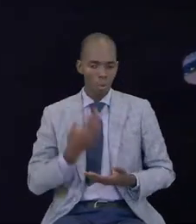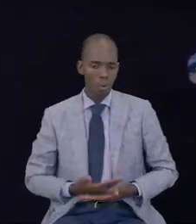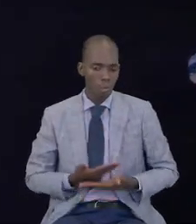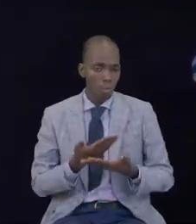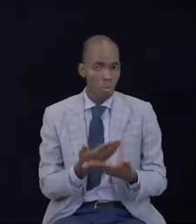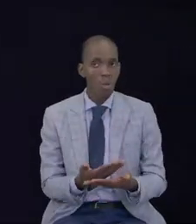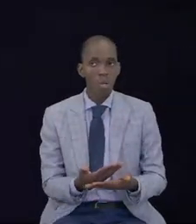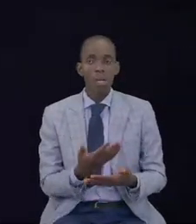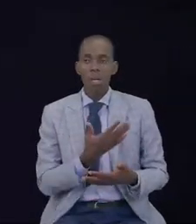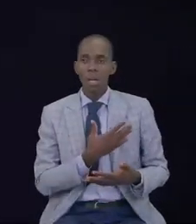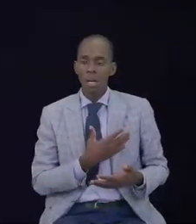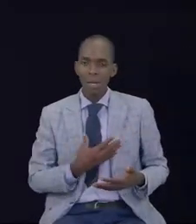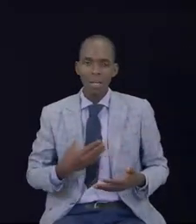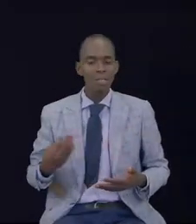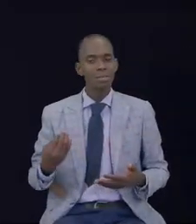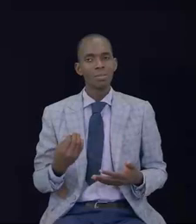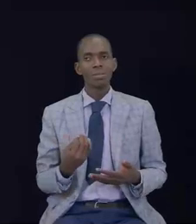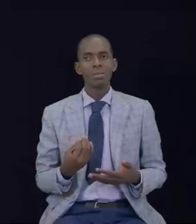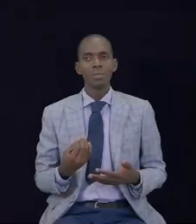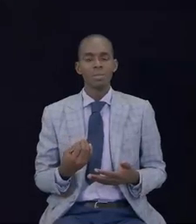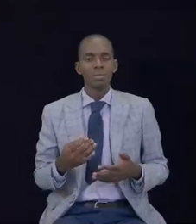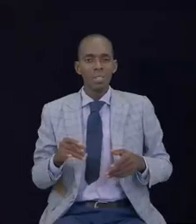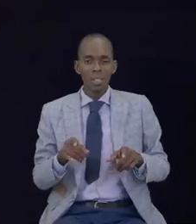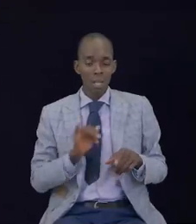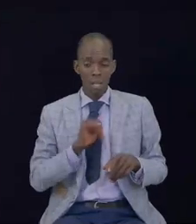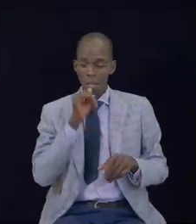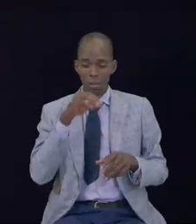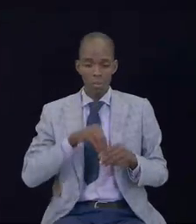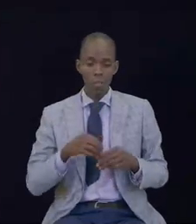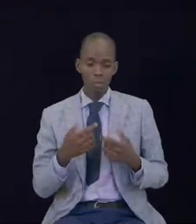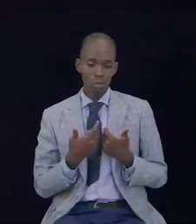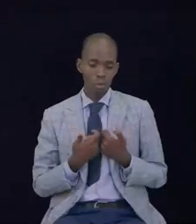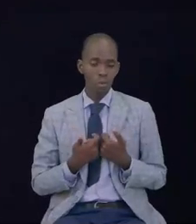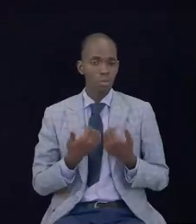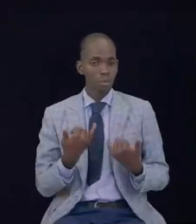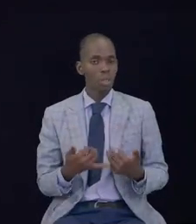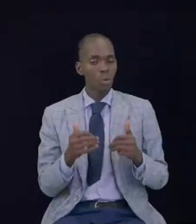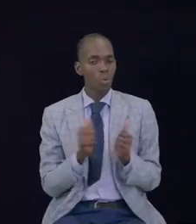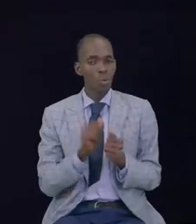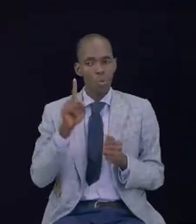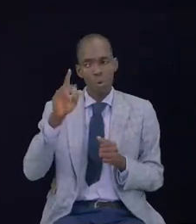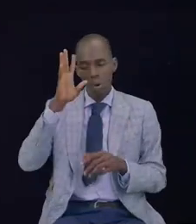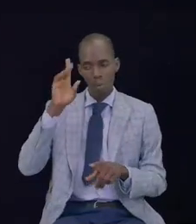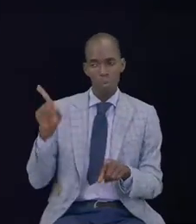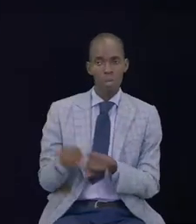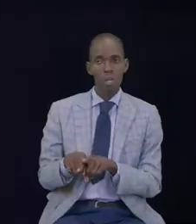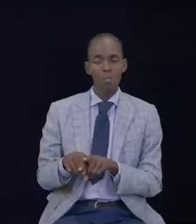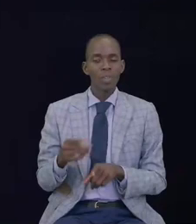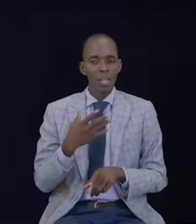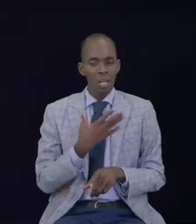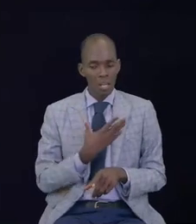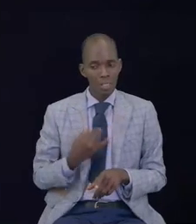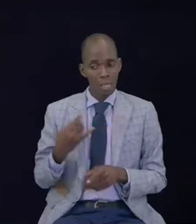passe chez les femmes, ce n'est pas comme ça chez moi. Et je suis en fiançailles maintenant avec un frère. Et je pense, je